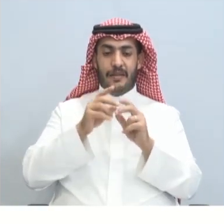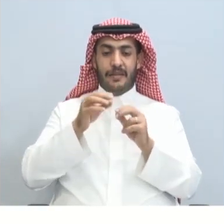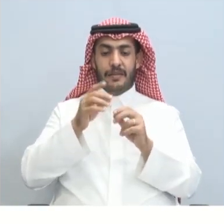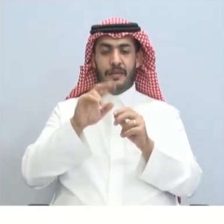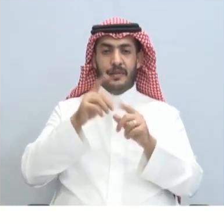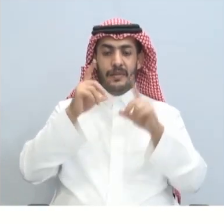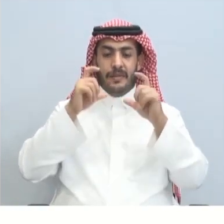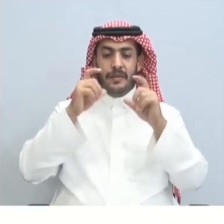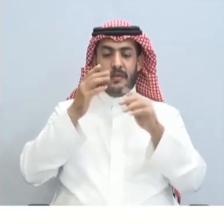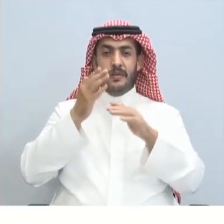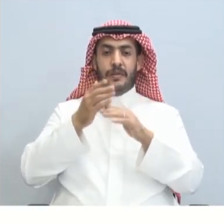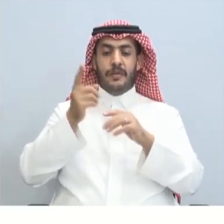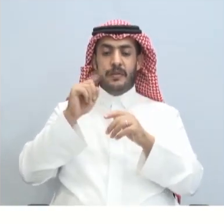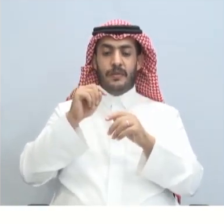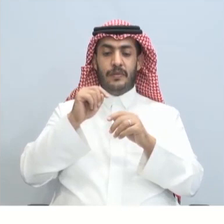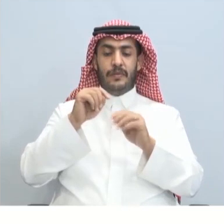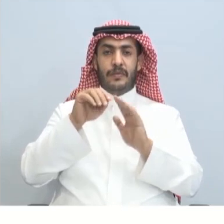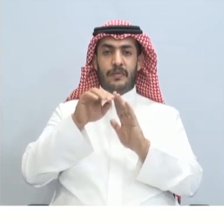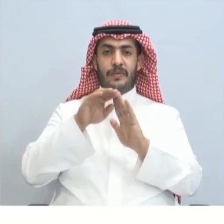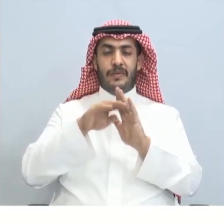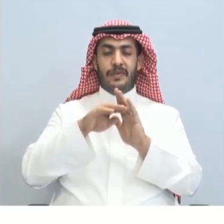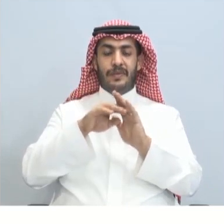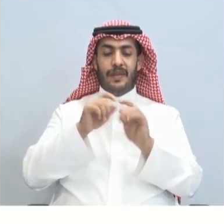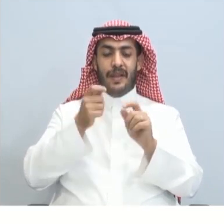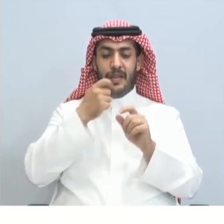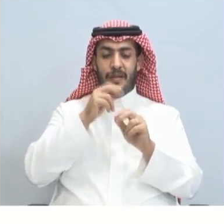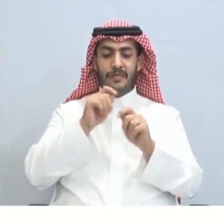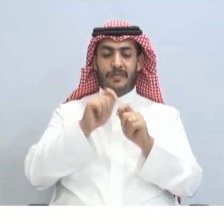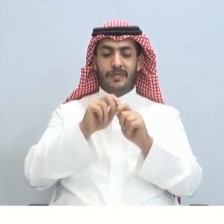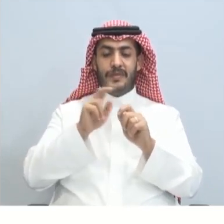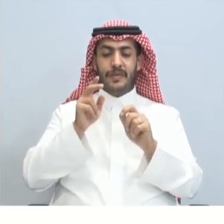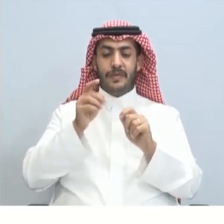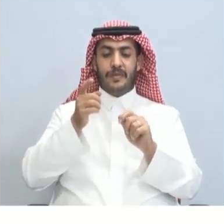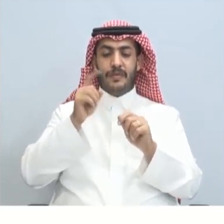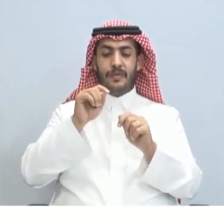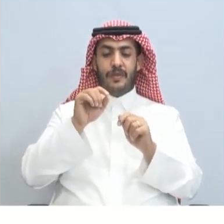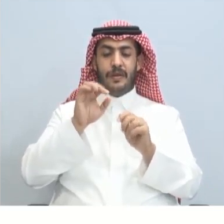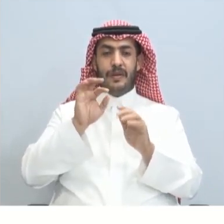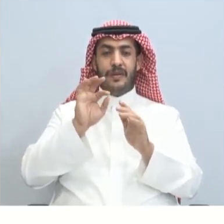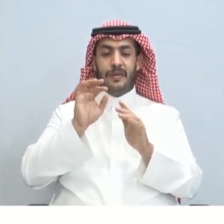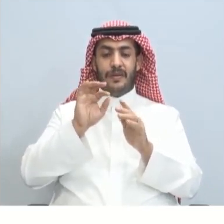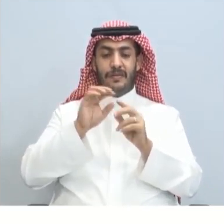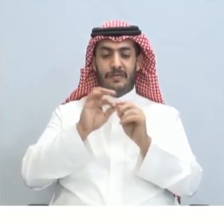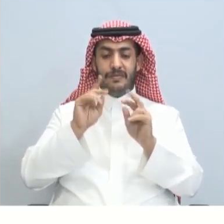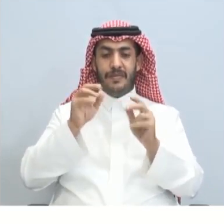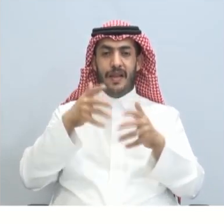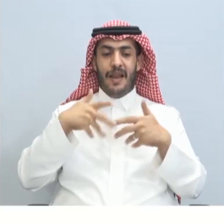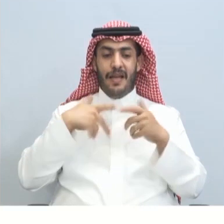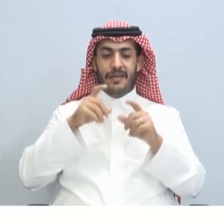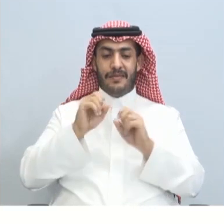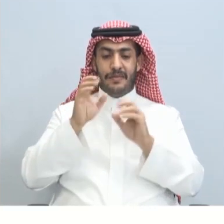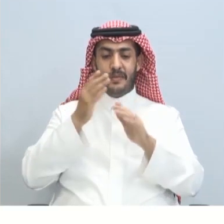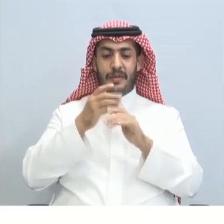الكهربائيه وفي عمليه التصوير والادويه والصناعات الكيميائيه كذلك اعواد ثقاب والالعاب